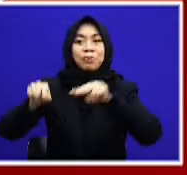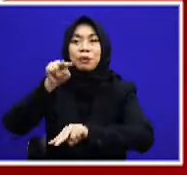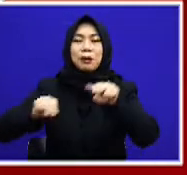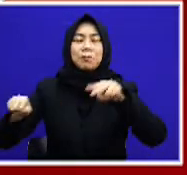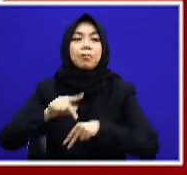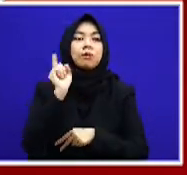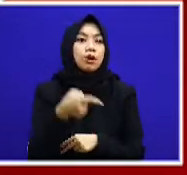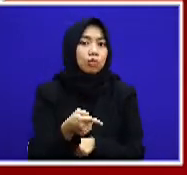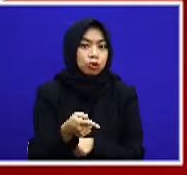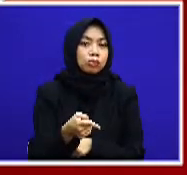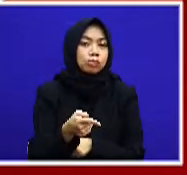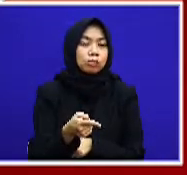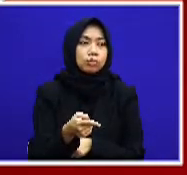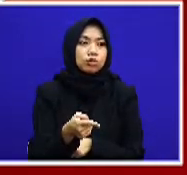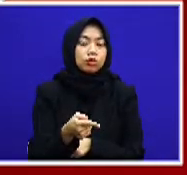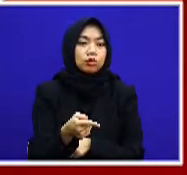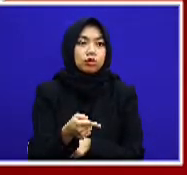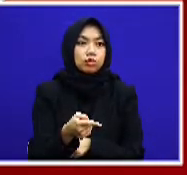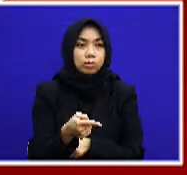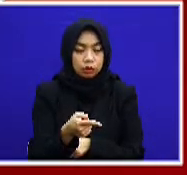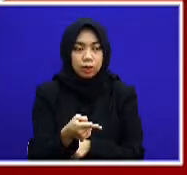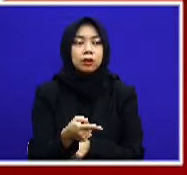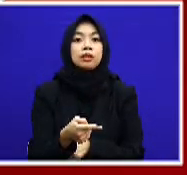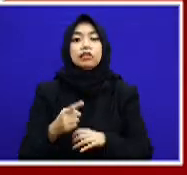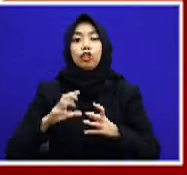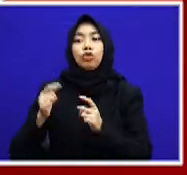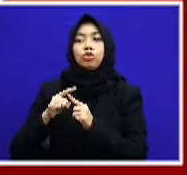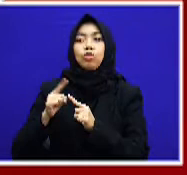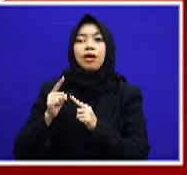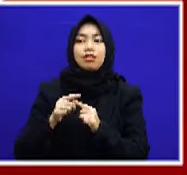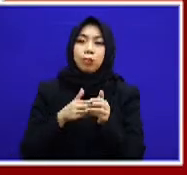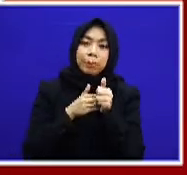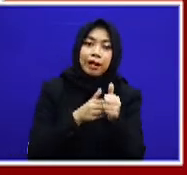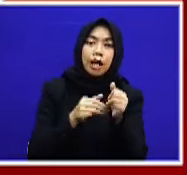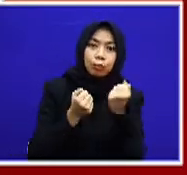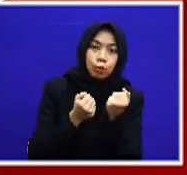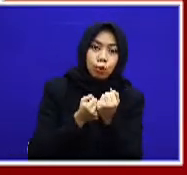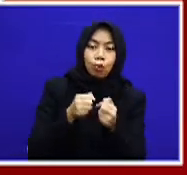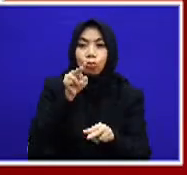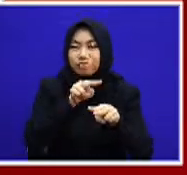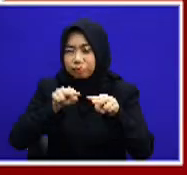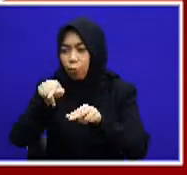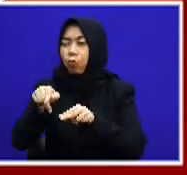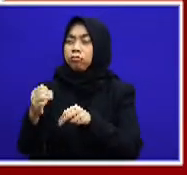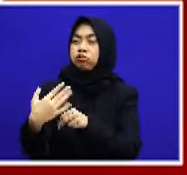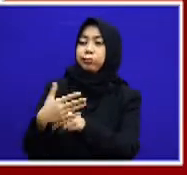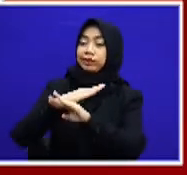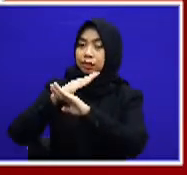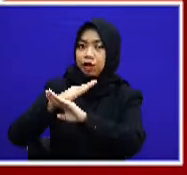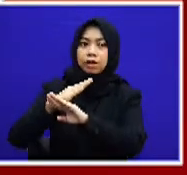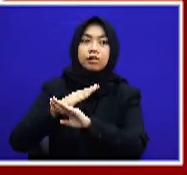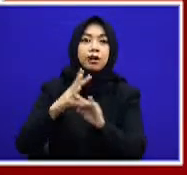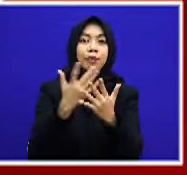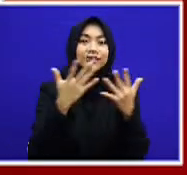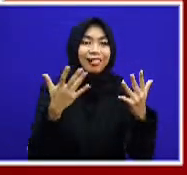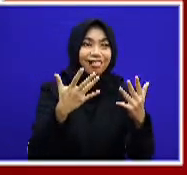yang berfungsi untuk melakukan upaya pencegahan, upaya pembinaan, dan pendukung, maka otomatis semua aktivitasnya masyarakat